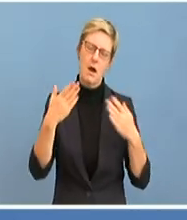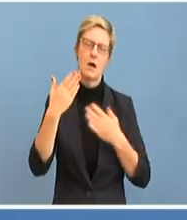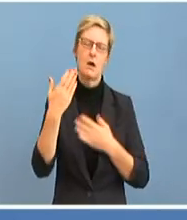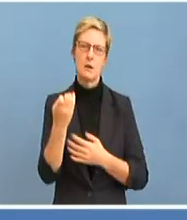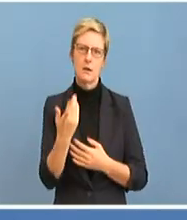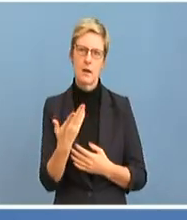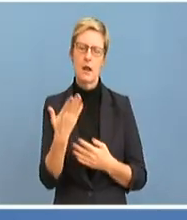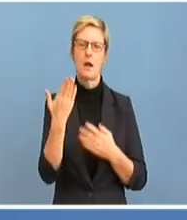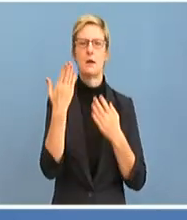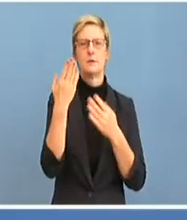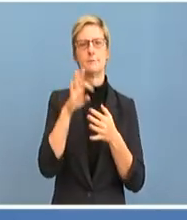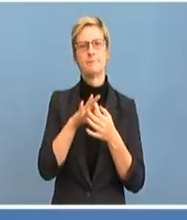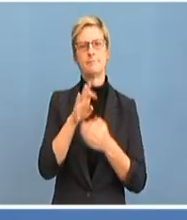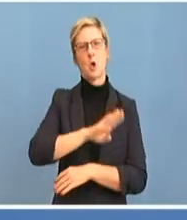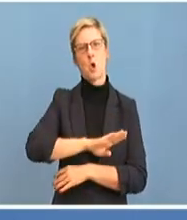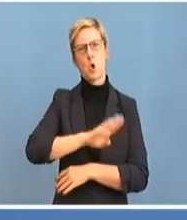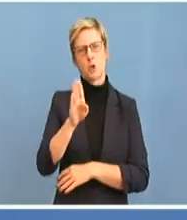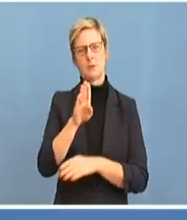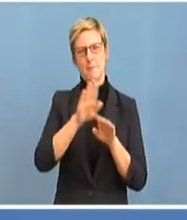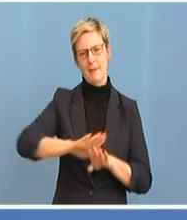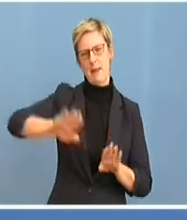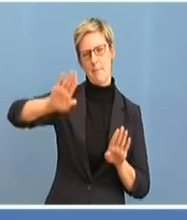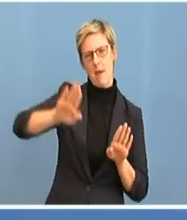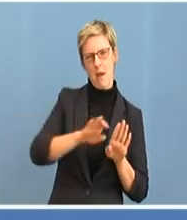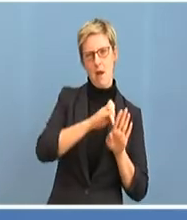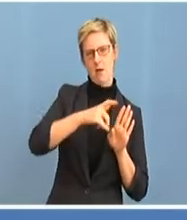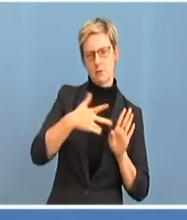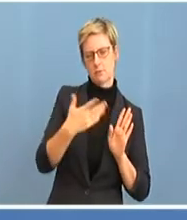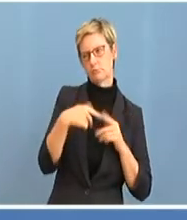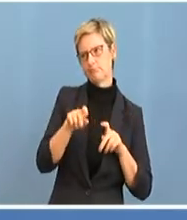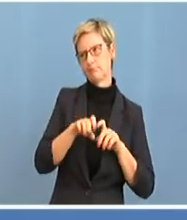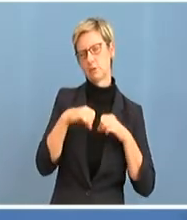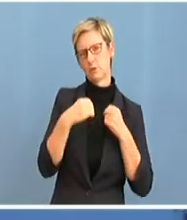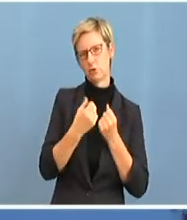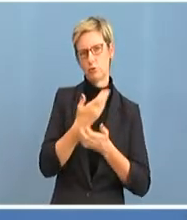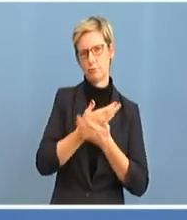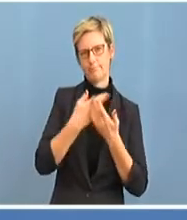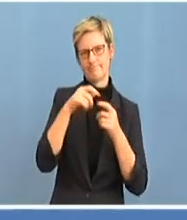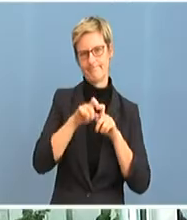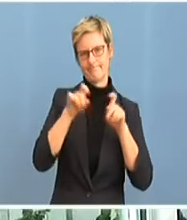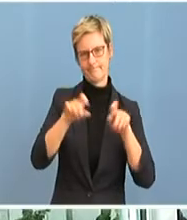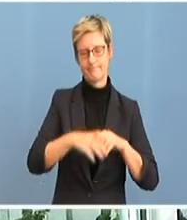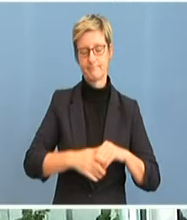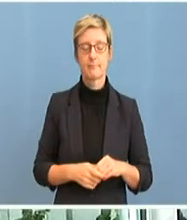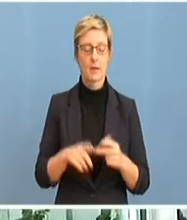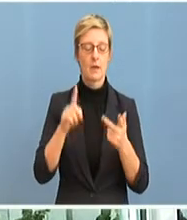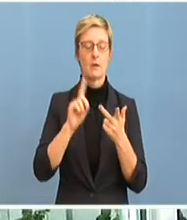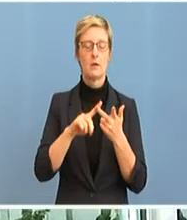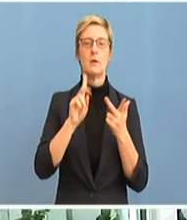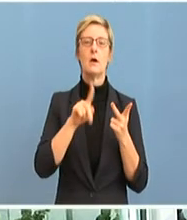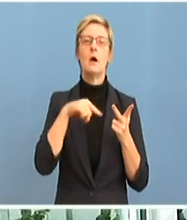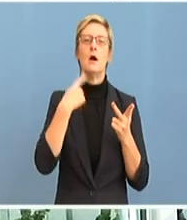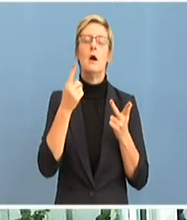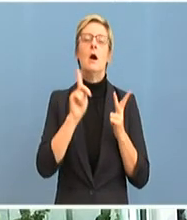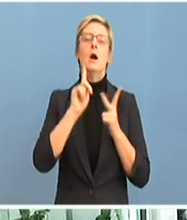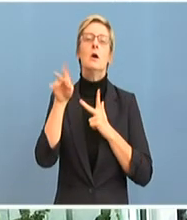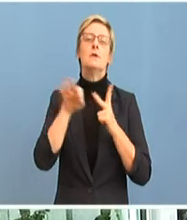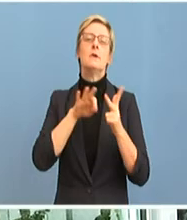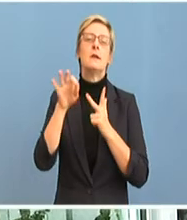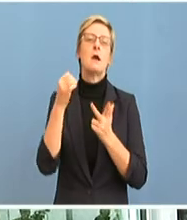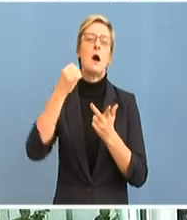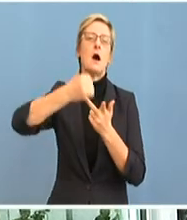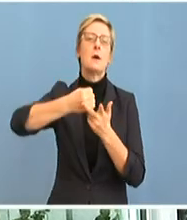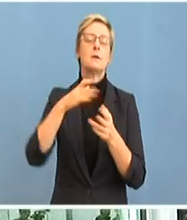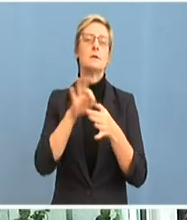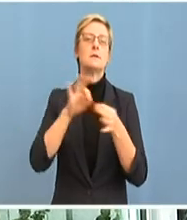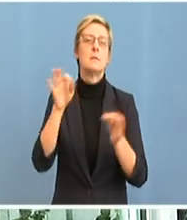die Lage im östlichen Mittelmeer. Und zuletzt habe ich noch eine Äußerung des Auswärtigen Amtes zu